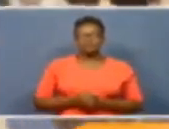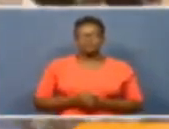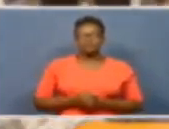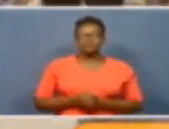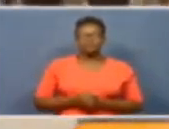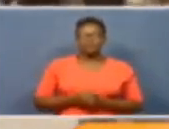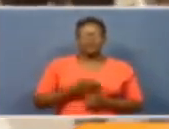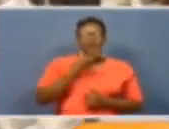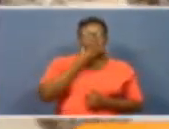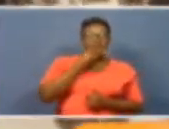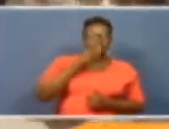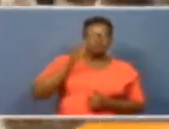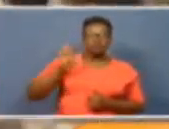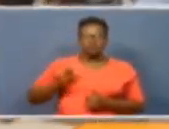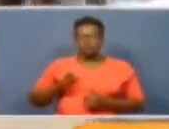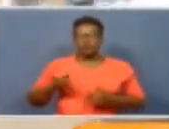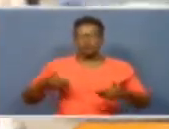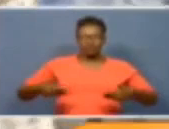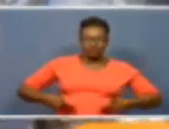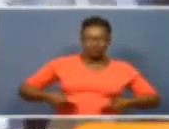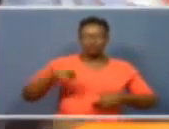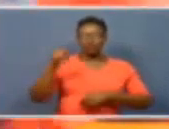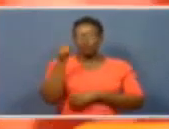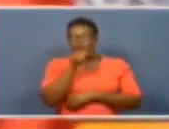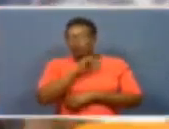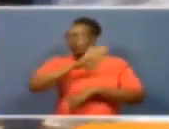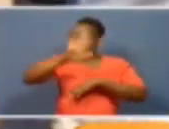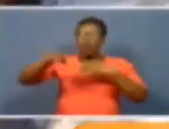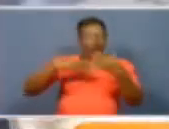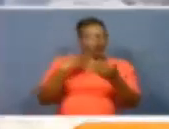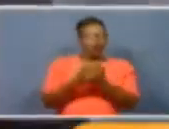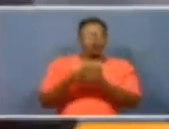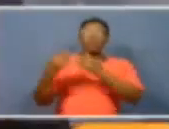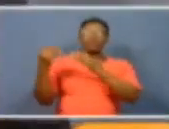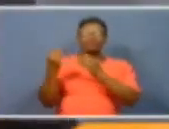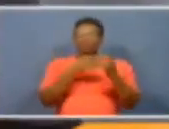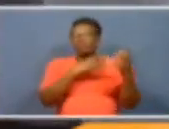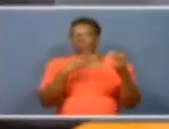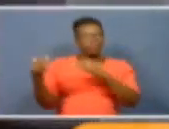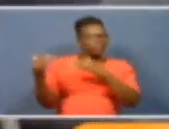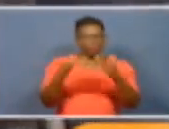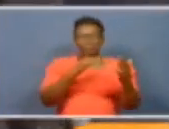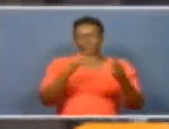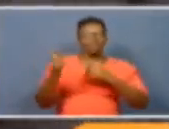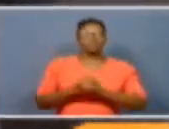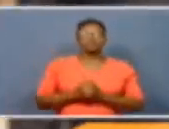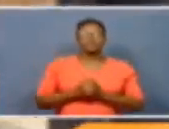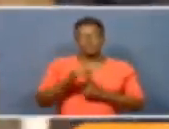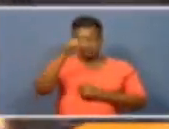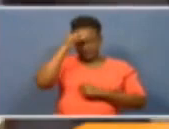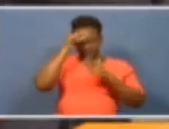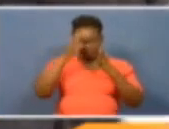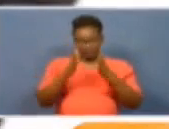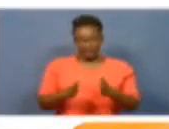Wake kwa waume na wadogo kwa wakubwa, kizaazaa kikaonekana kuendelea. Gavana Mwangi wa Iria ndiye